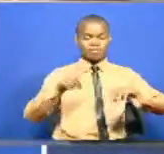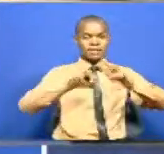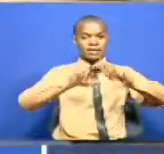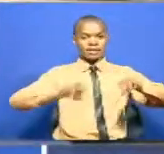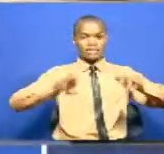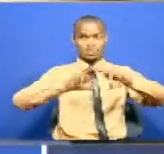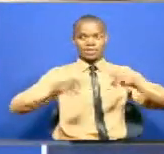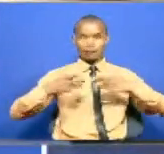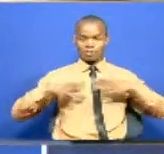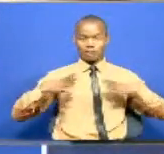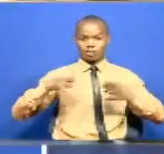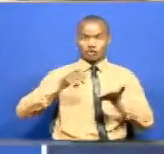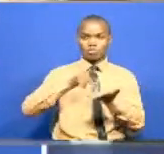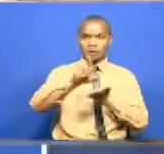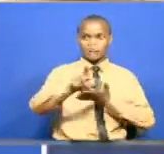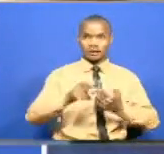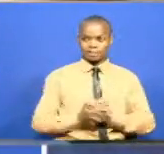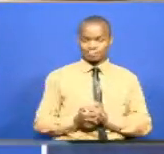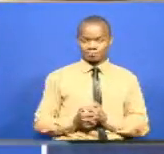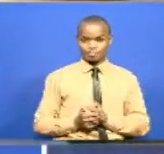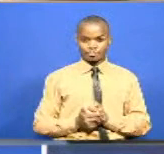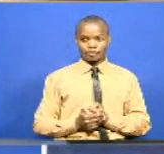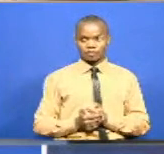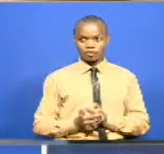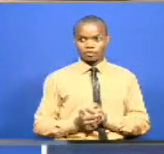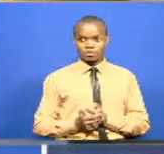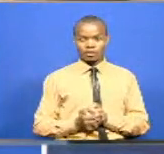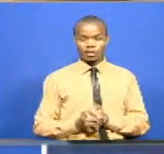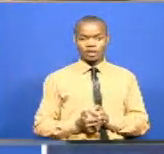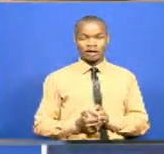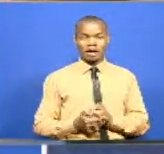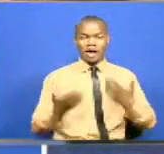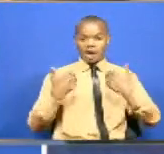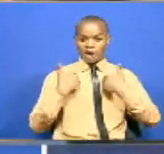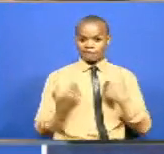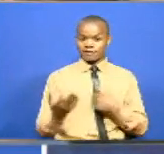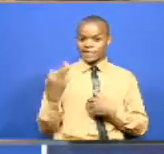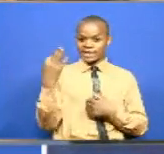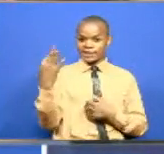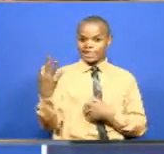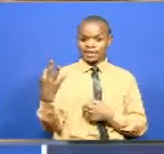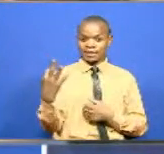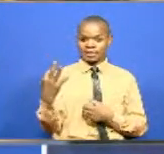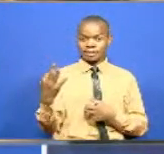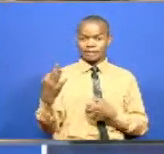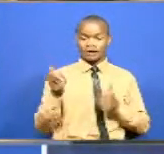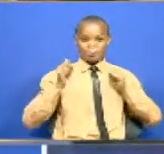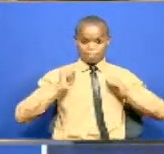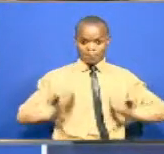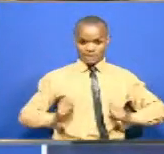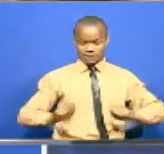wanunuzi. In their possession, they had 3 bags and inside the three bags